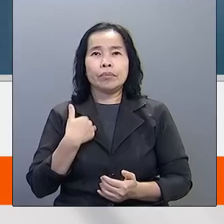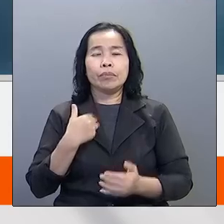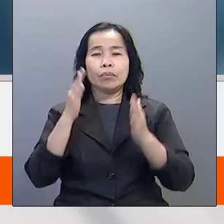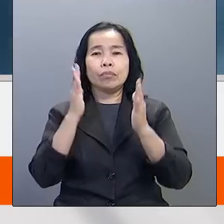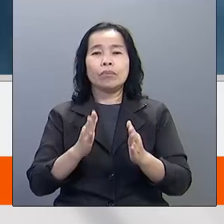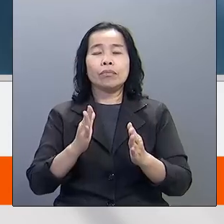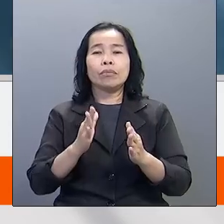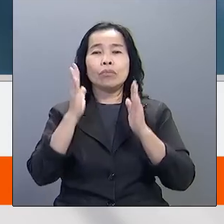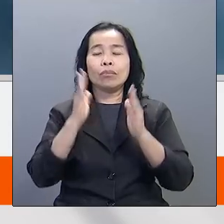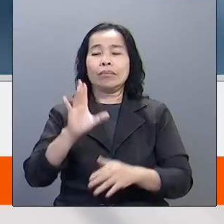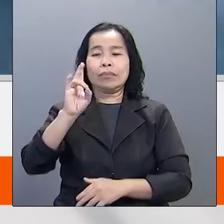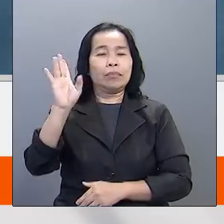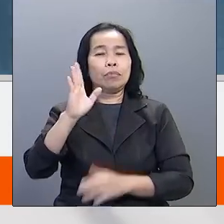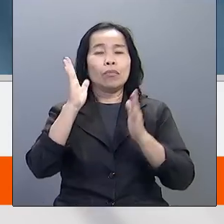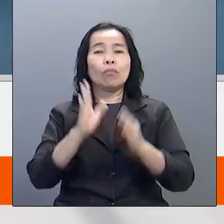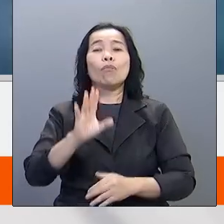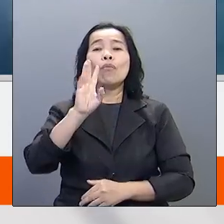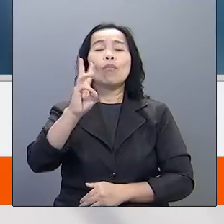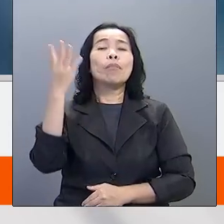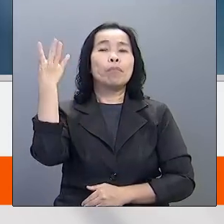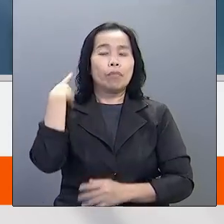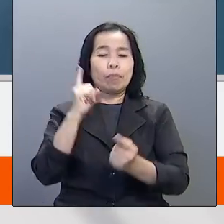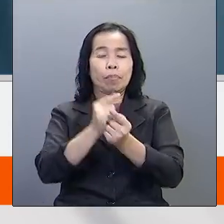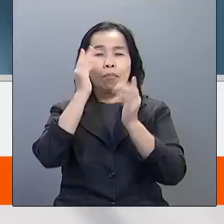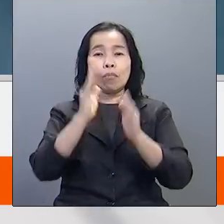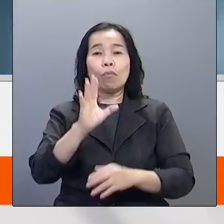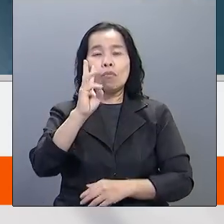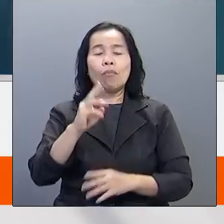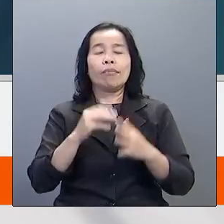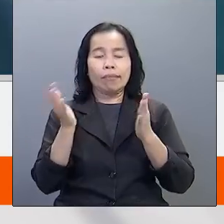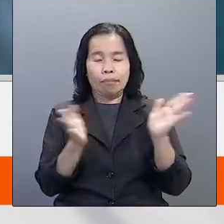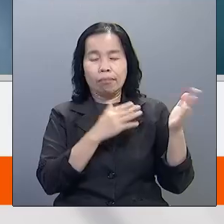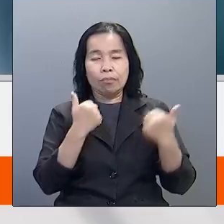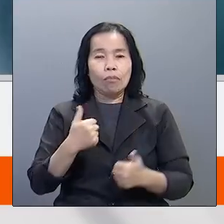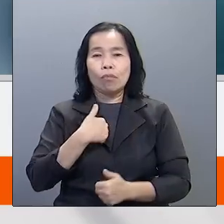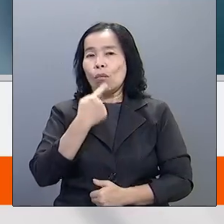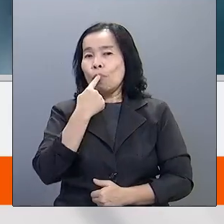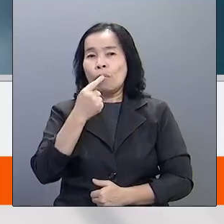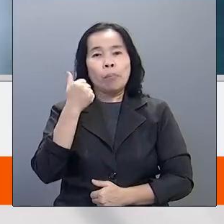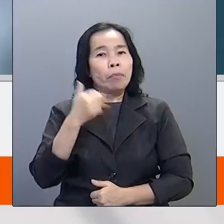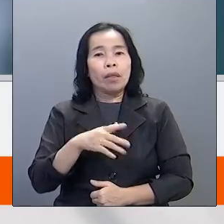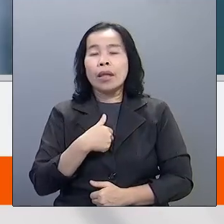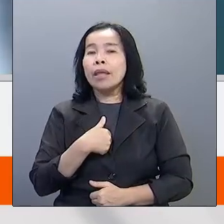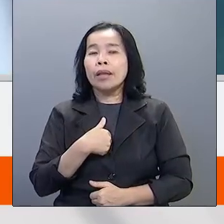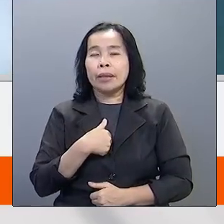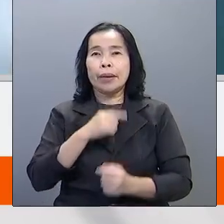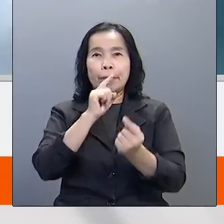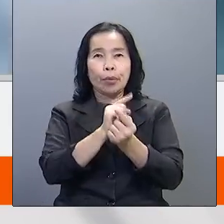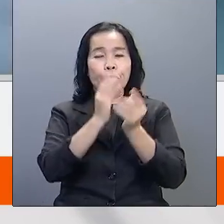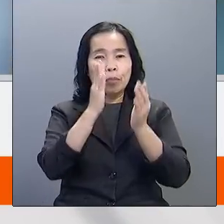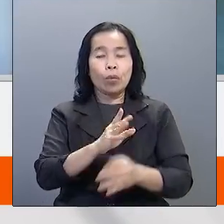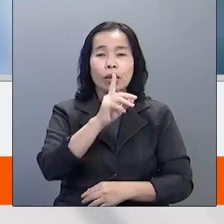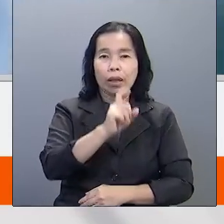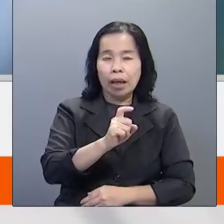ครับ ก็ คือตอนนี้เราไม่สามารถจะคาดคะเนได้นะครับว่าเราจะค้นพบเนี่ยผู้ที่ค้นพบ